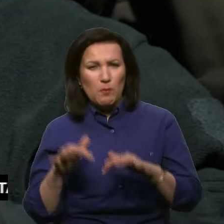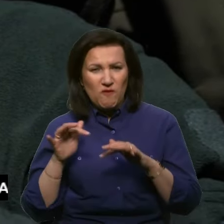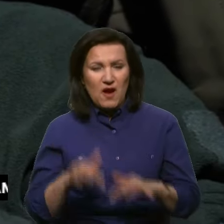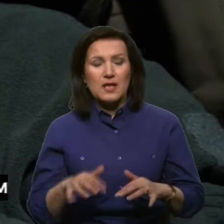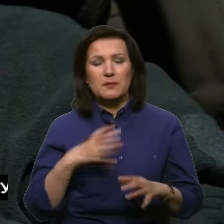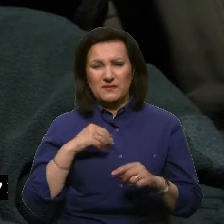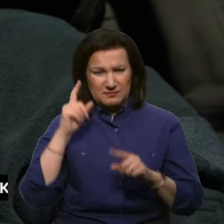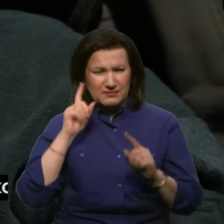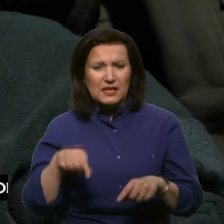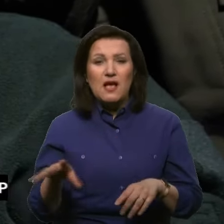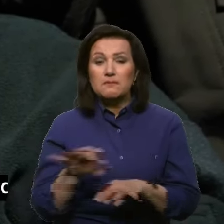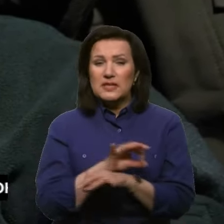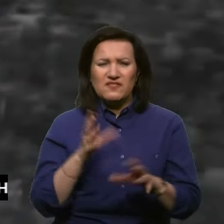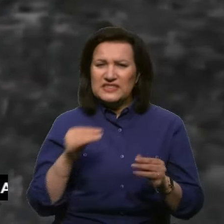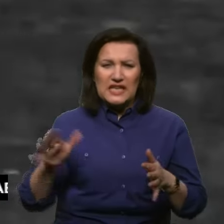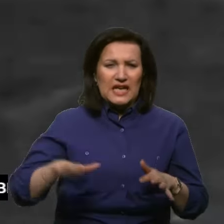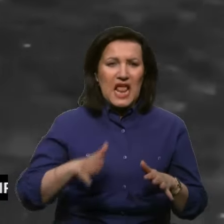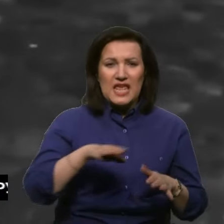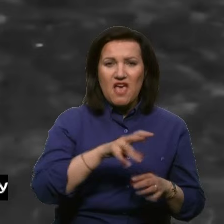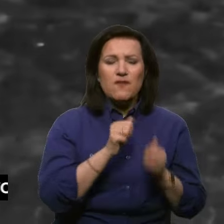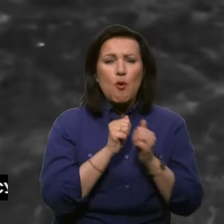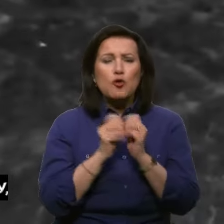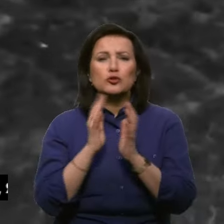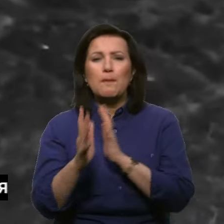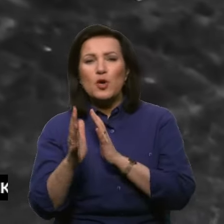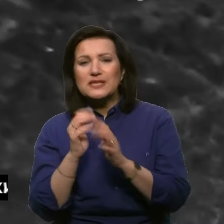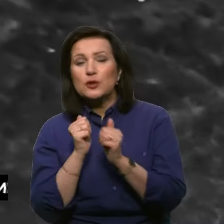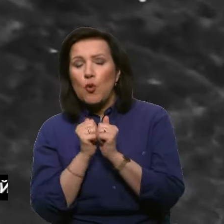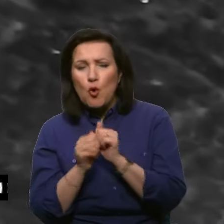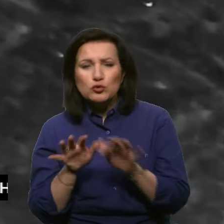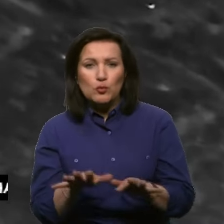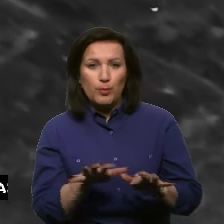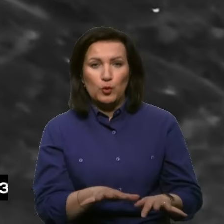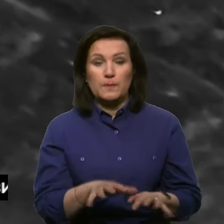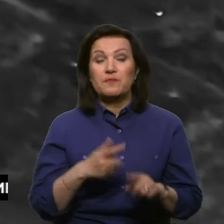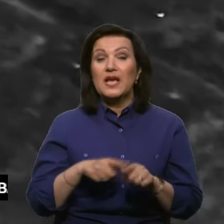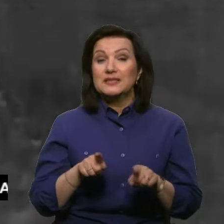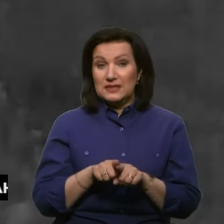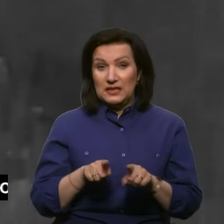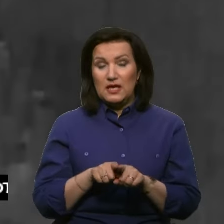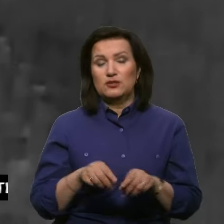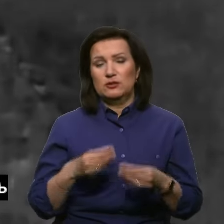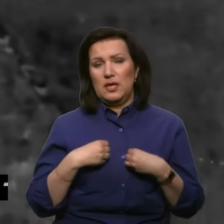проходили, і пам'ятаємо вже всі рельєфи. Кожну посадку, кожну тропинку. Це теж дає змогу орієнтуватися